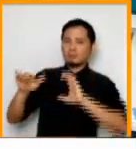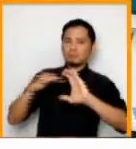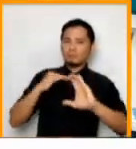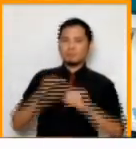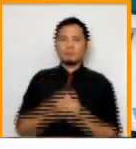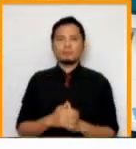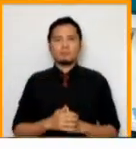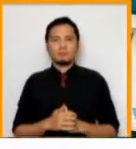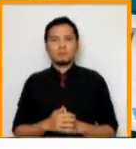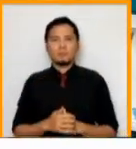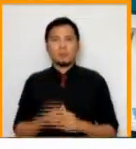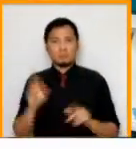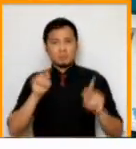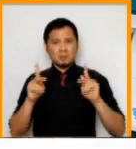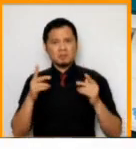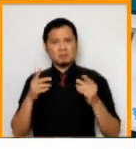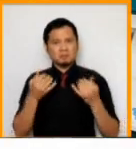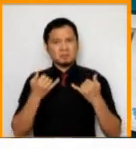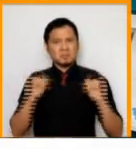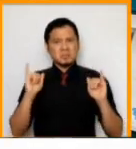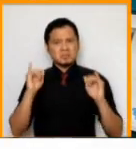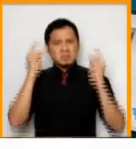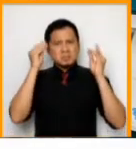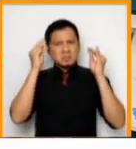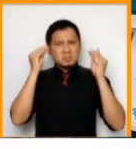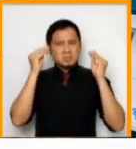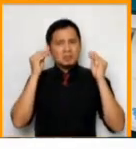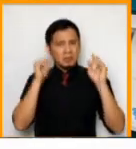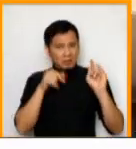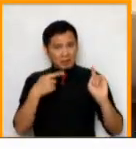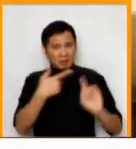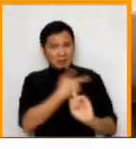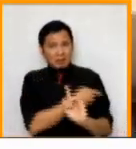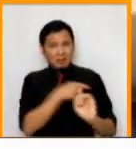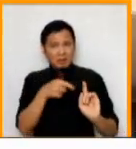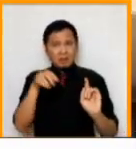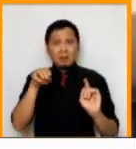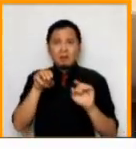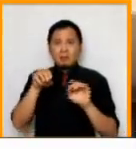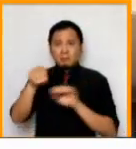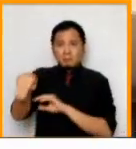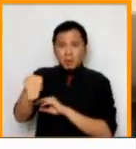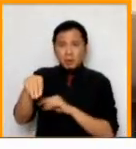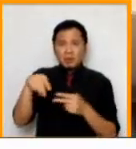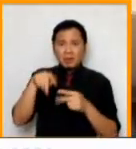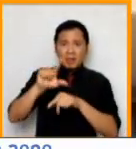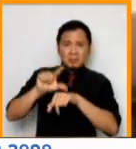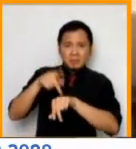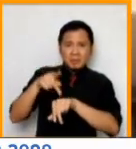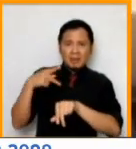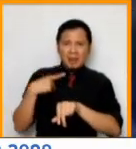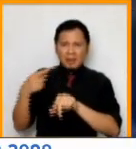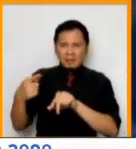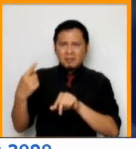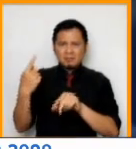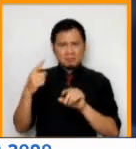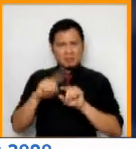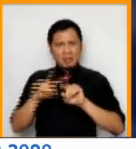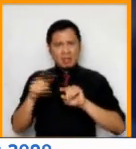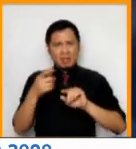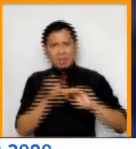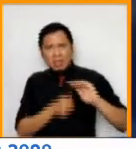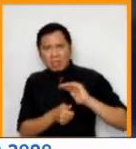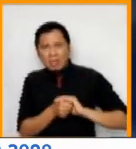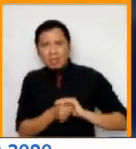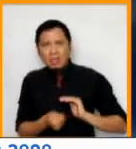ay taga Las Piñas pero magaganap ang pagbabakuna sa lungsod ng Mandaluyong. Did you feel that something was wrong about this offer? Unang-una,